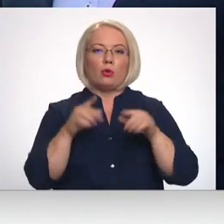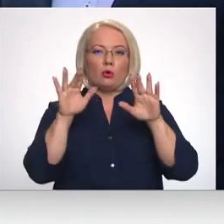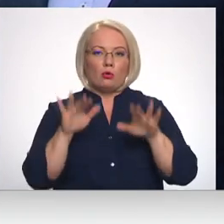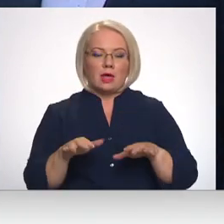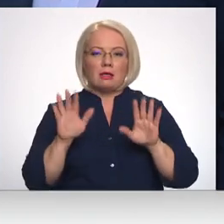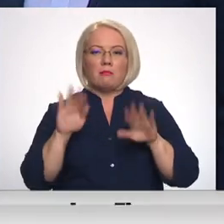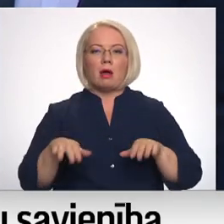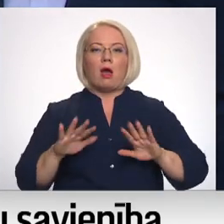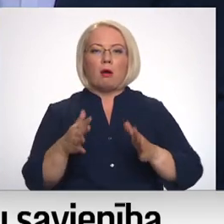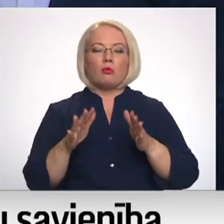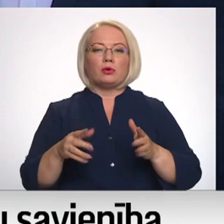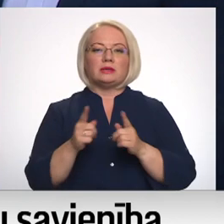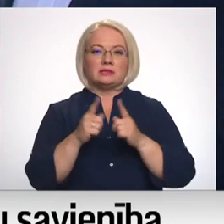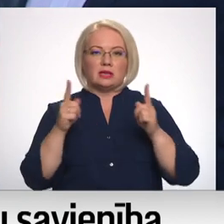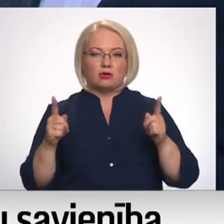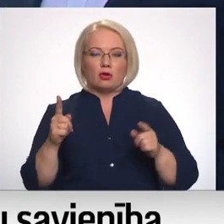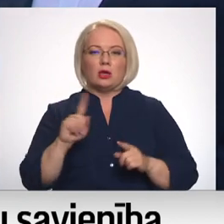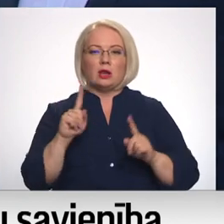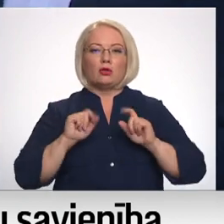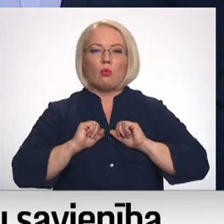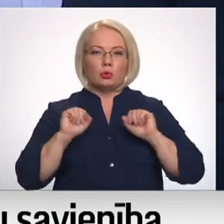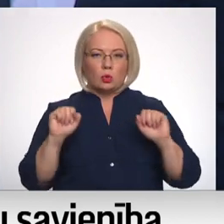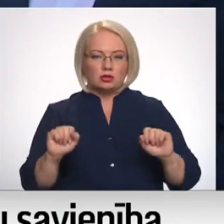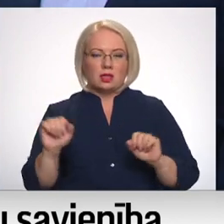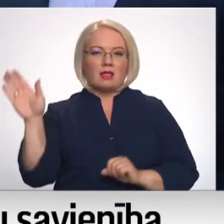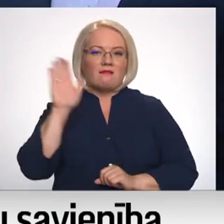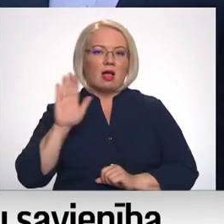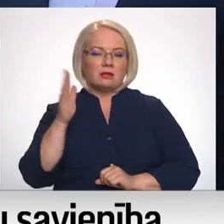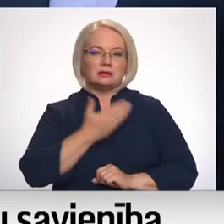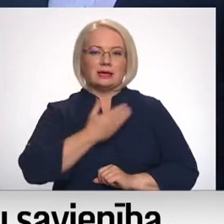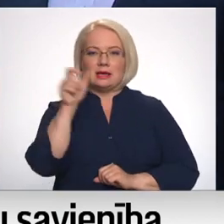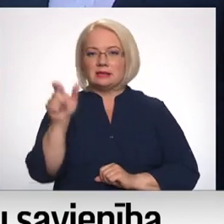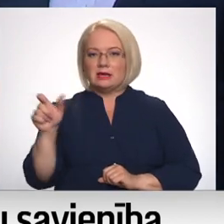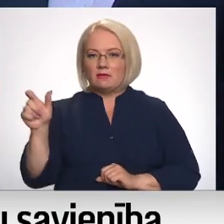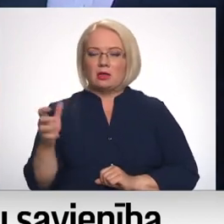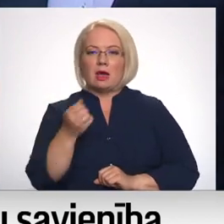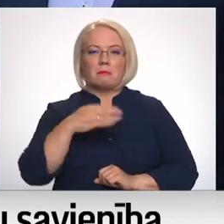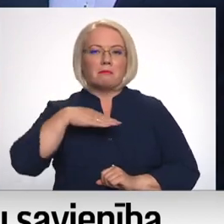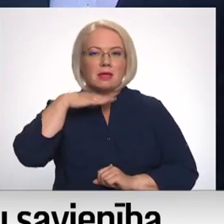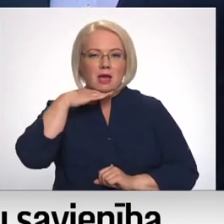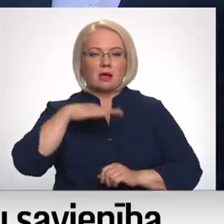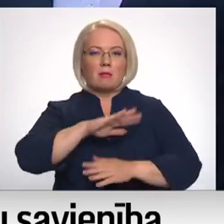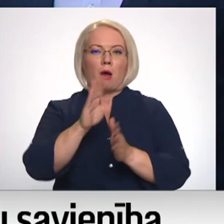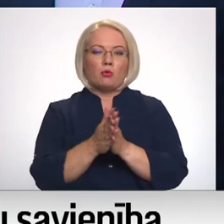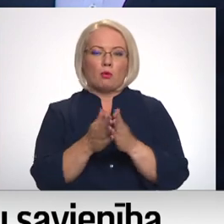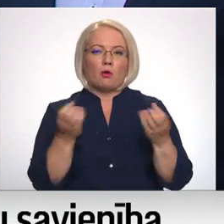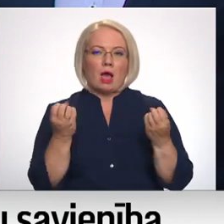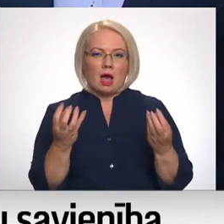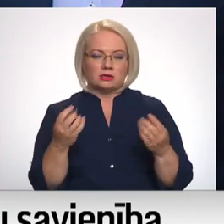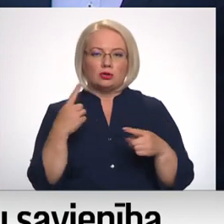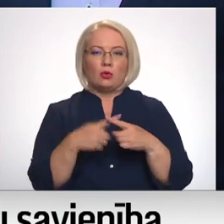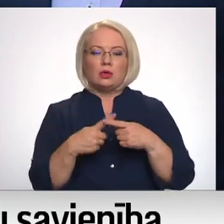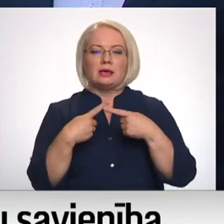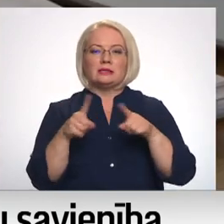par apkures sezonu, ir nodrošināt valsts iedzīvotājus ar pietiekamu apjomu gāzes un